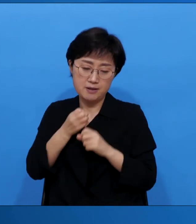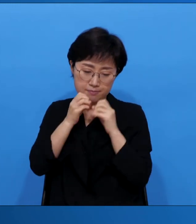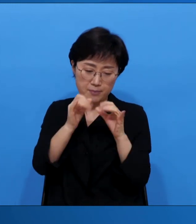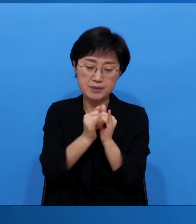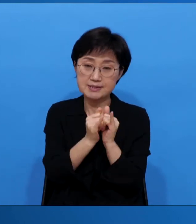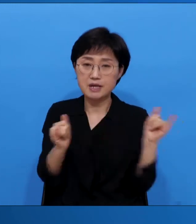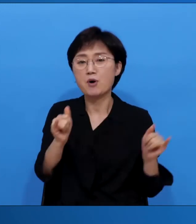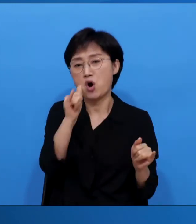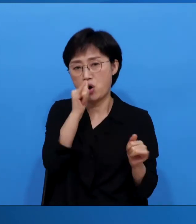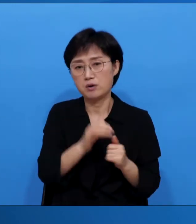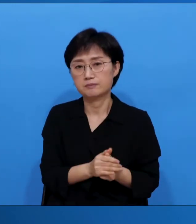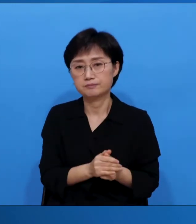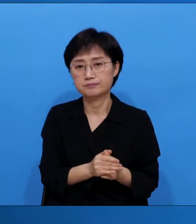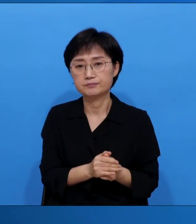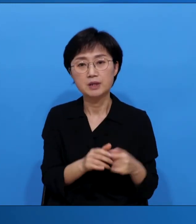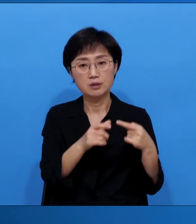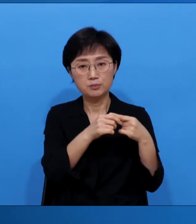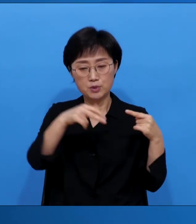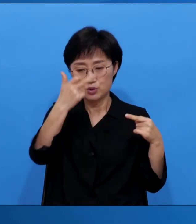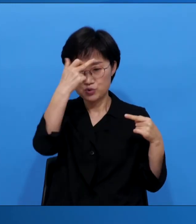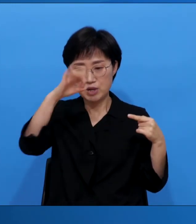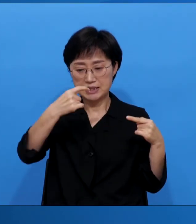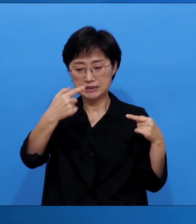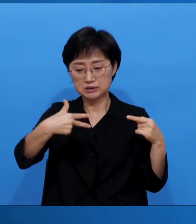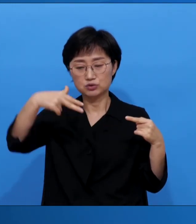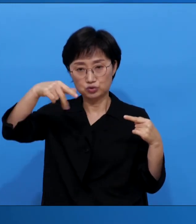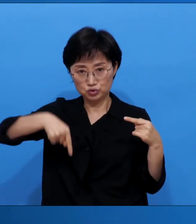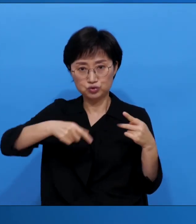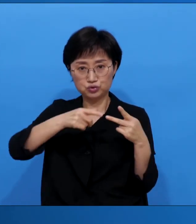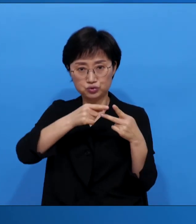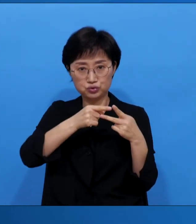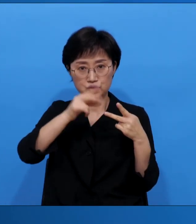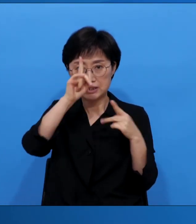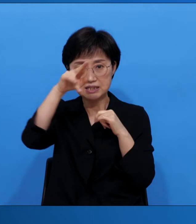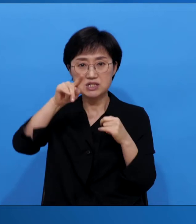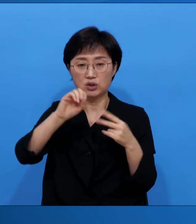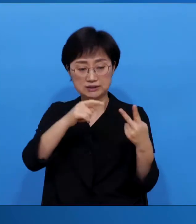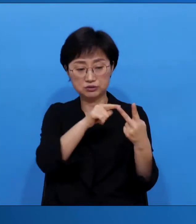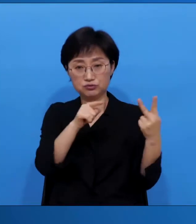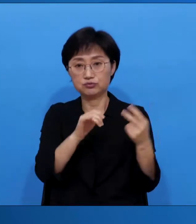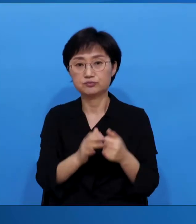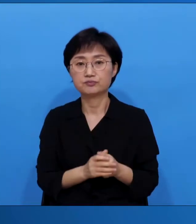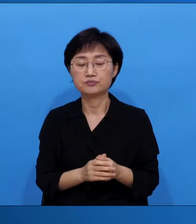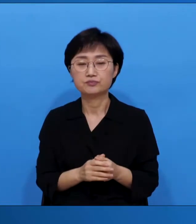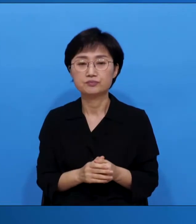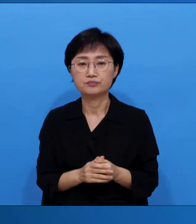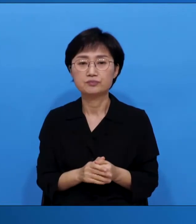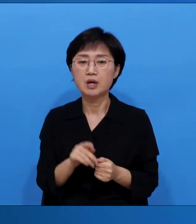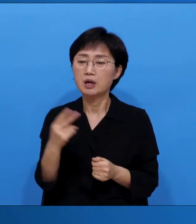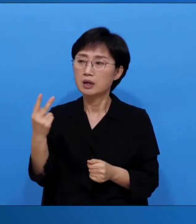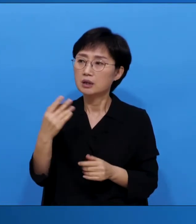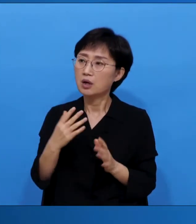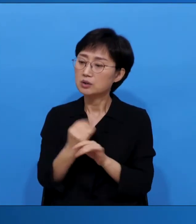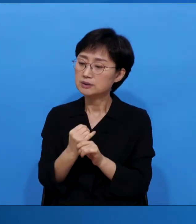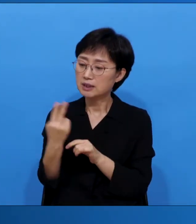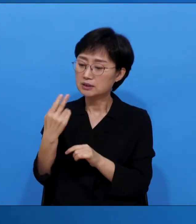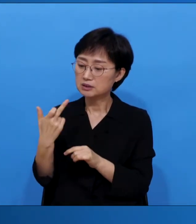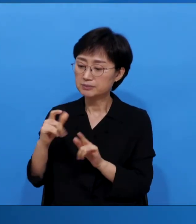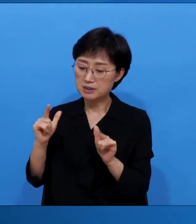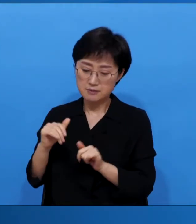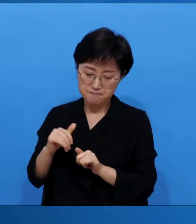계시는데요. 조지아 임마누엘 교회 최은주, 이성진 선교사님이 계십니다. 선교사님은 2017년 2월